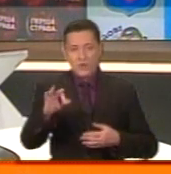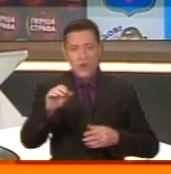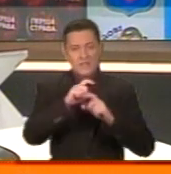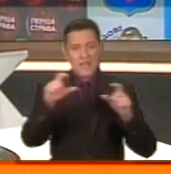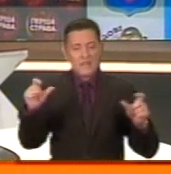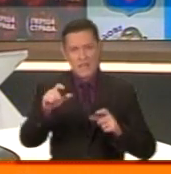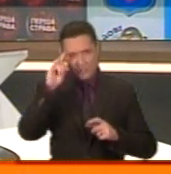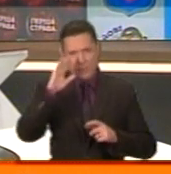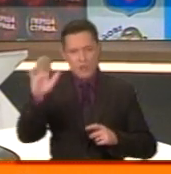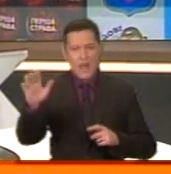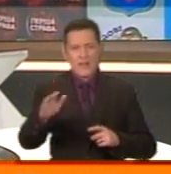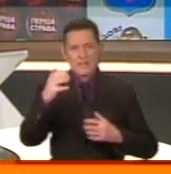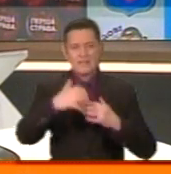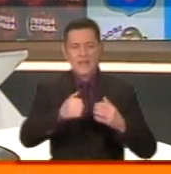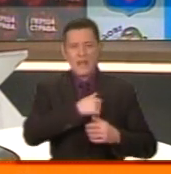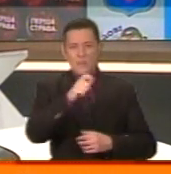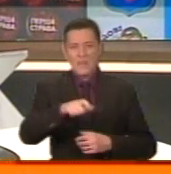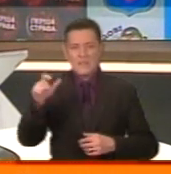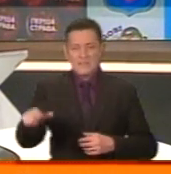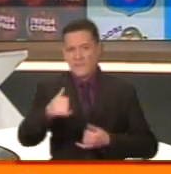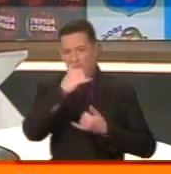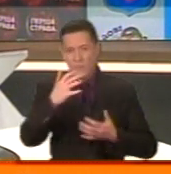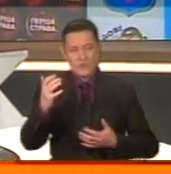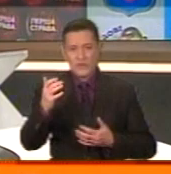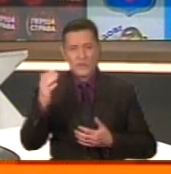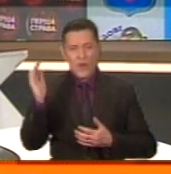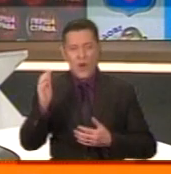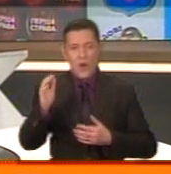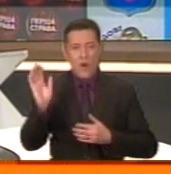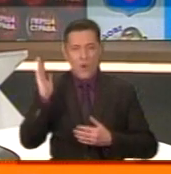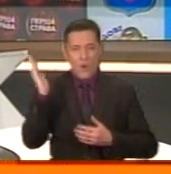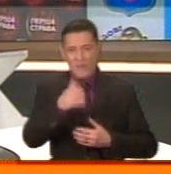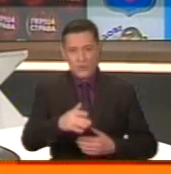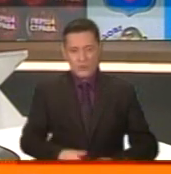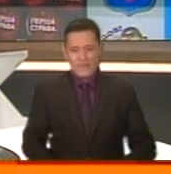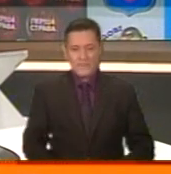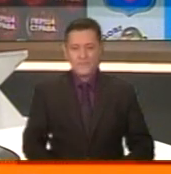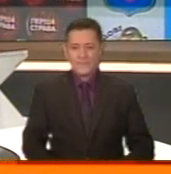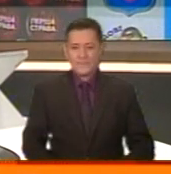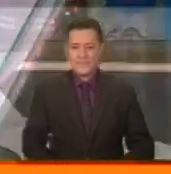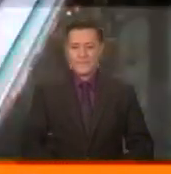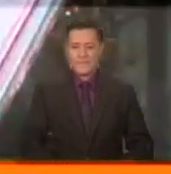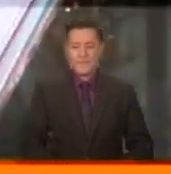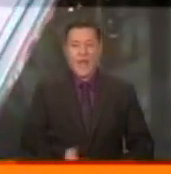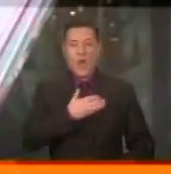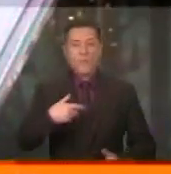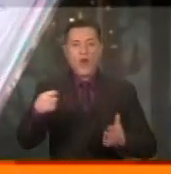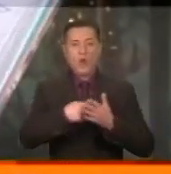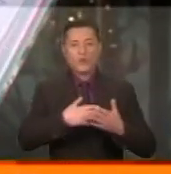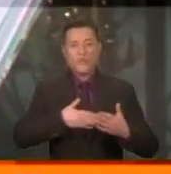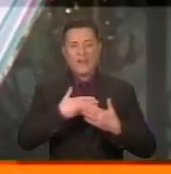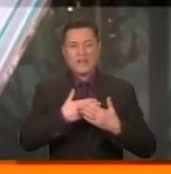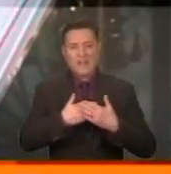серед бійців проїжджаючи повз вони не можуть його минути чим він такий особливе знає Ігор ливанок ми годуємо волонтерів